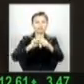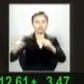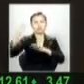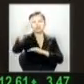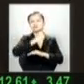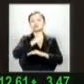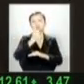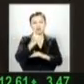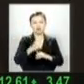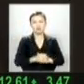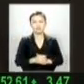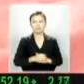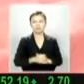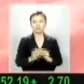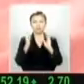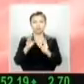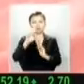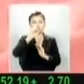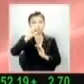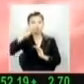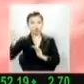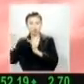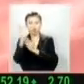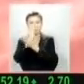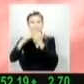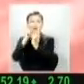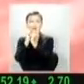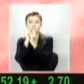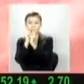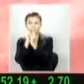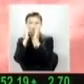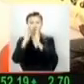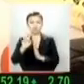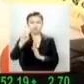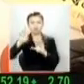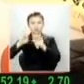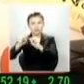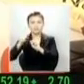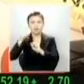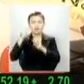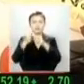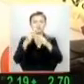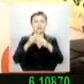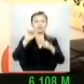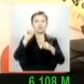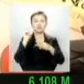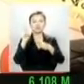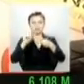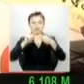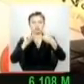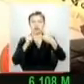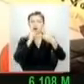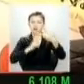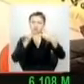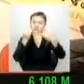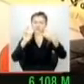ำรวจนครบาลบางมดก็สามารถตั้งด่านสกัดจับชาย2คนคือนายโยธินนันทาและเยาวชนชายอายุ17ปีอีก1